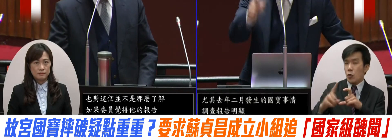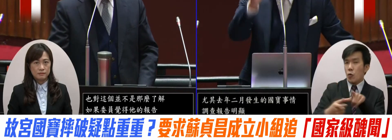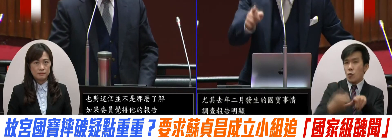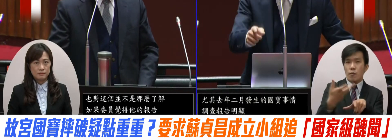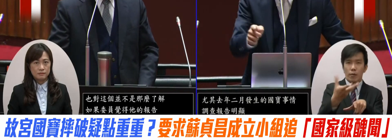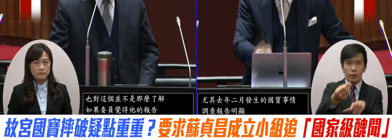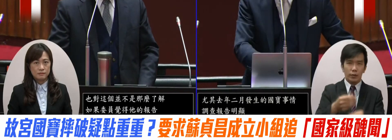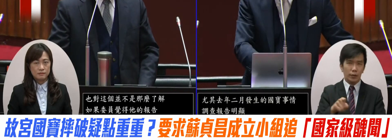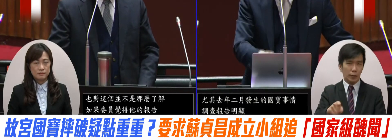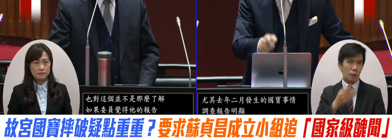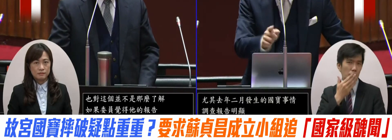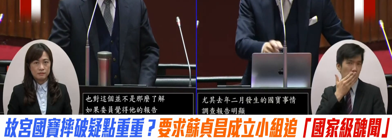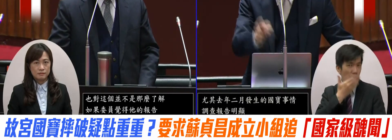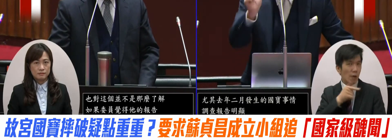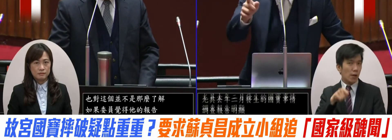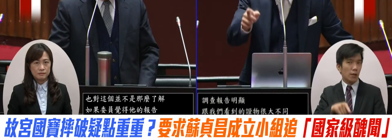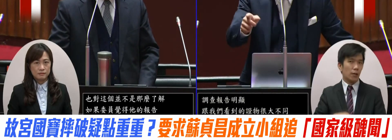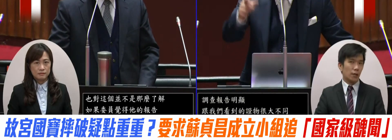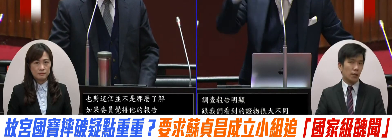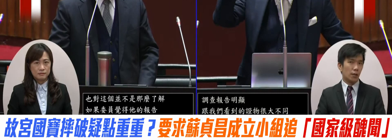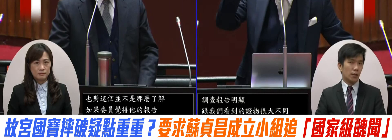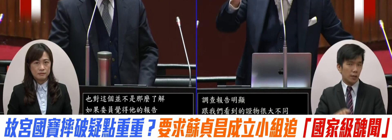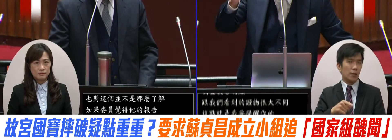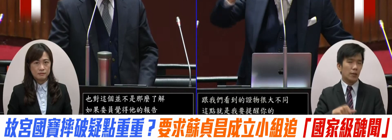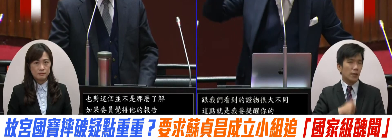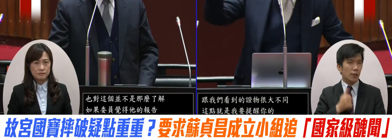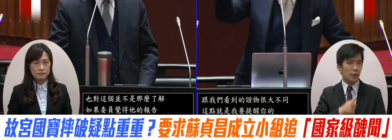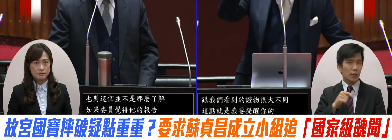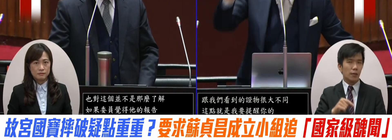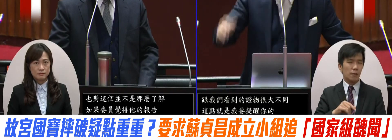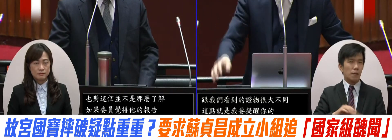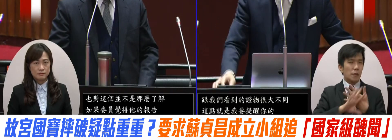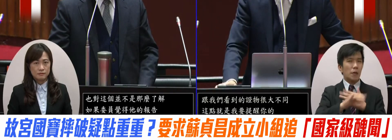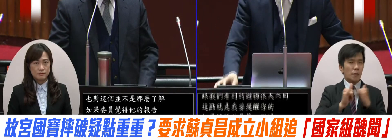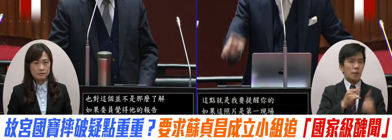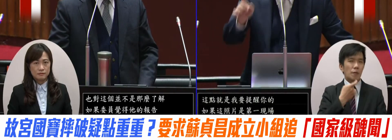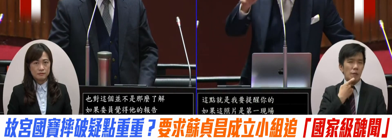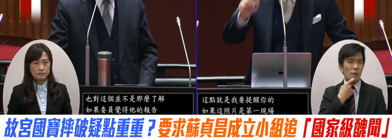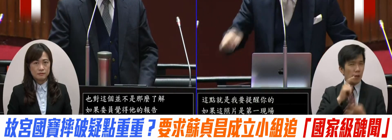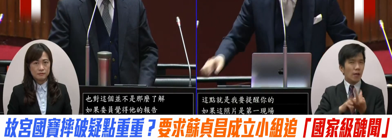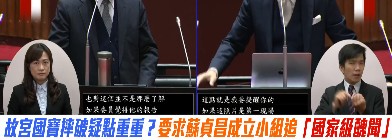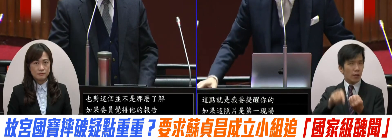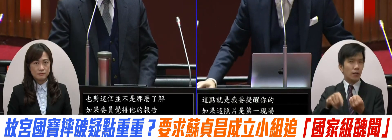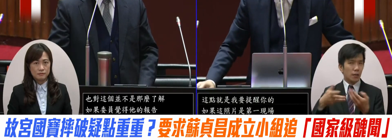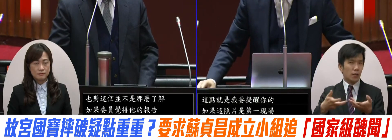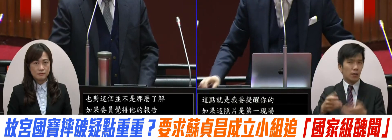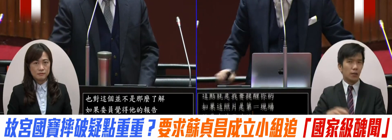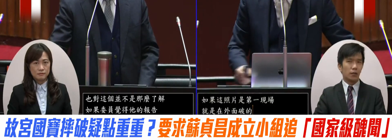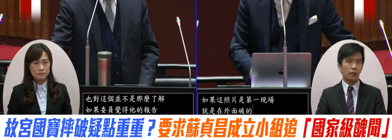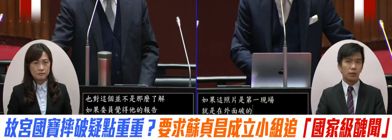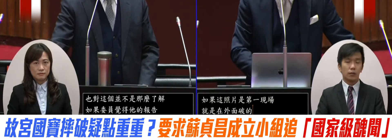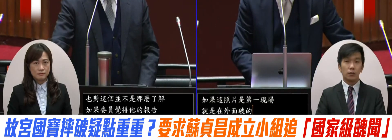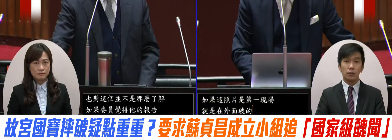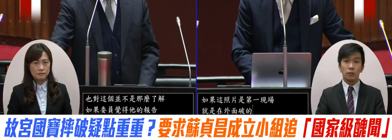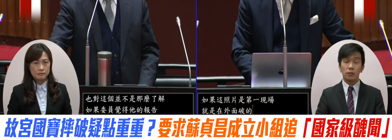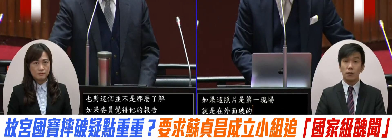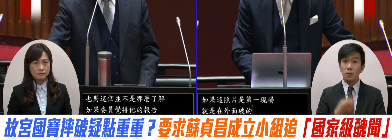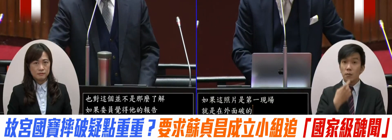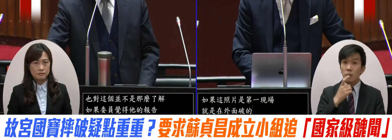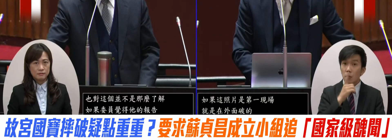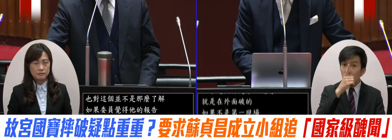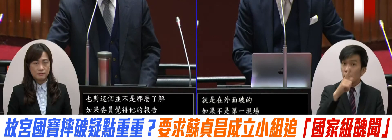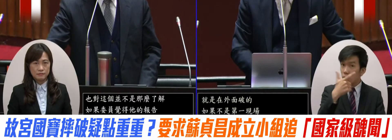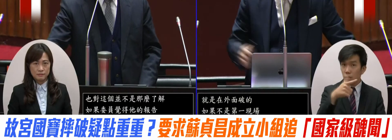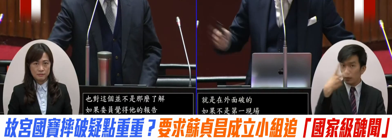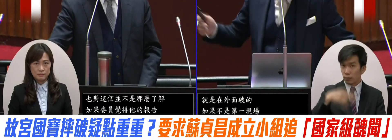隐匿的本身，调查报告跟证物不合的地方，就是外界最多的疑问的所在。而且这个疑点还不是只是在这个地方，来，我